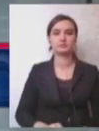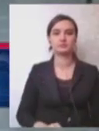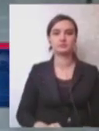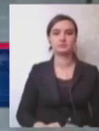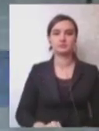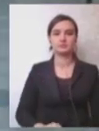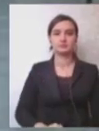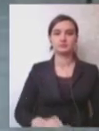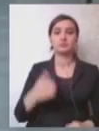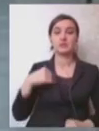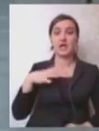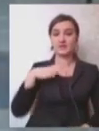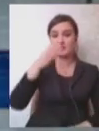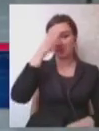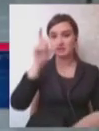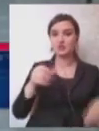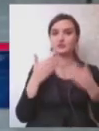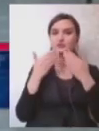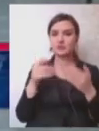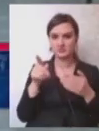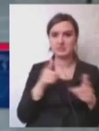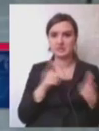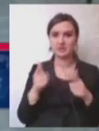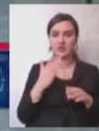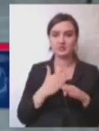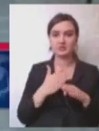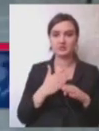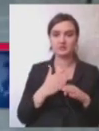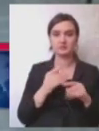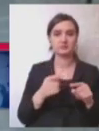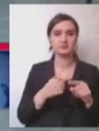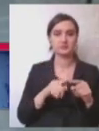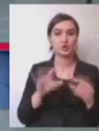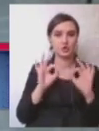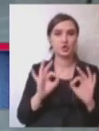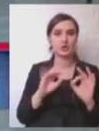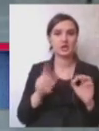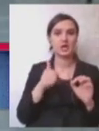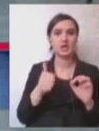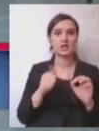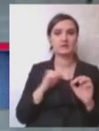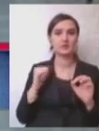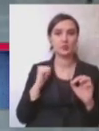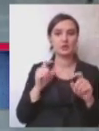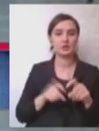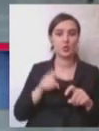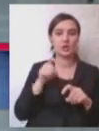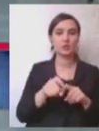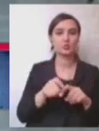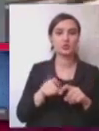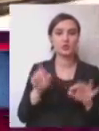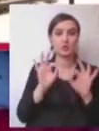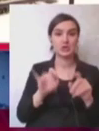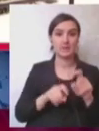ჩვენ ქართულ მეცნიერს ვკითხეთ, რამდენად მზად არის, რამდენად სწორად და კარგად შეხვდა და გადადგა კონკრეტულად სწორი